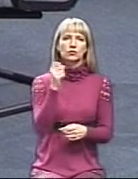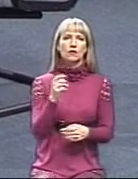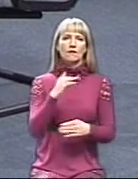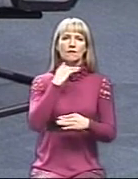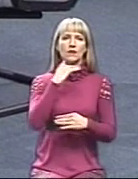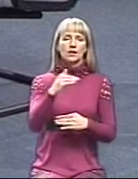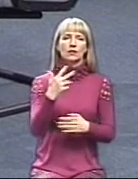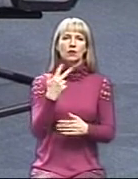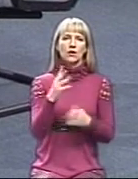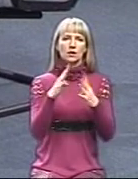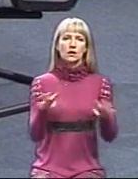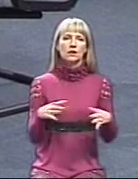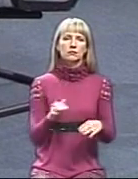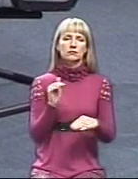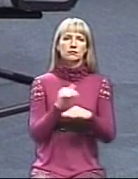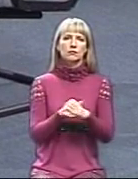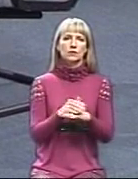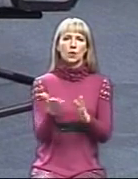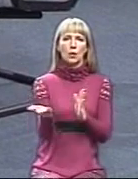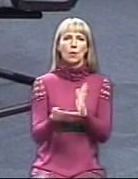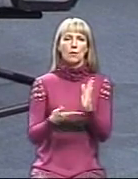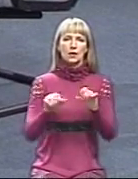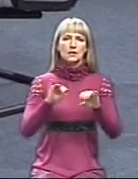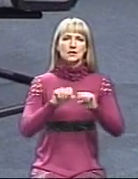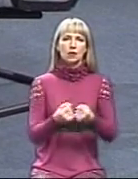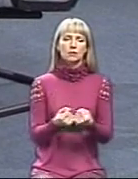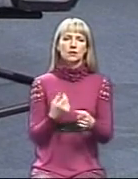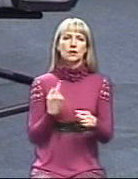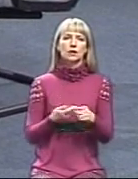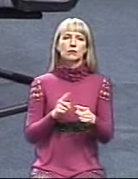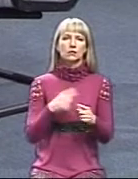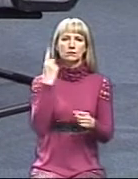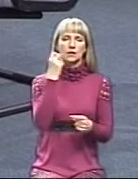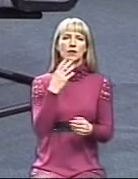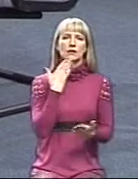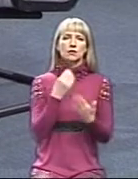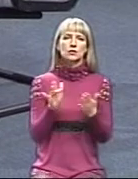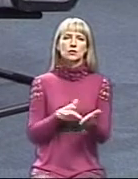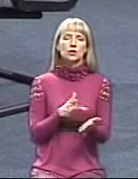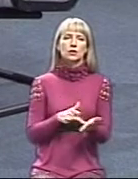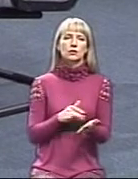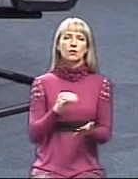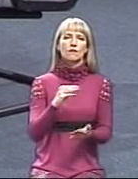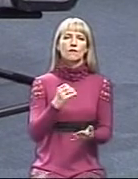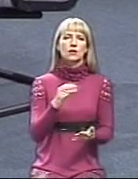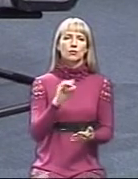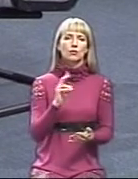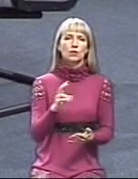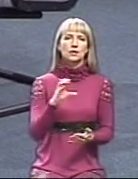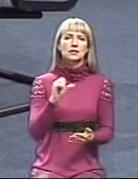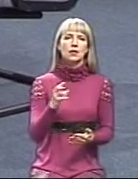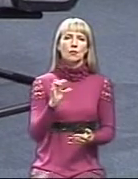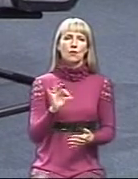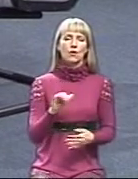3 ялинок виявилися опиленими та зламаними. Про це повідомив на своїй сторінці у Фейсбук Дмитро Сабо,